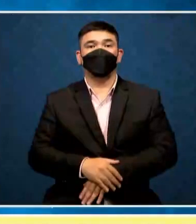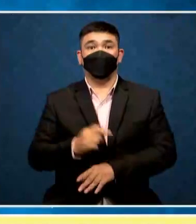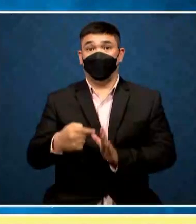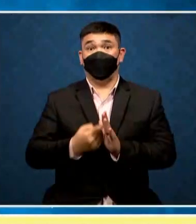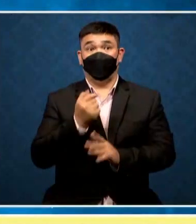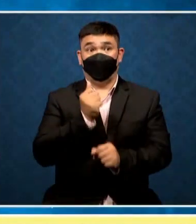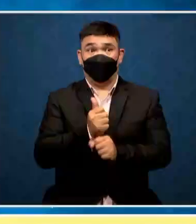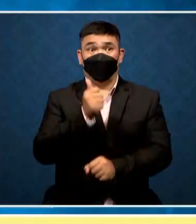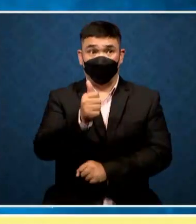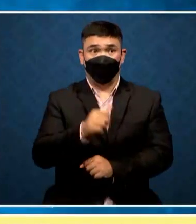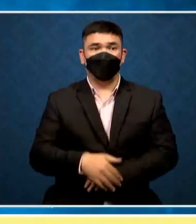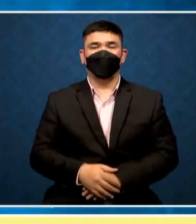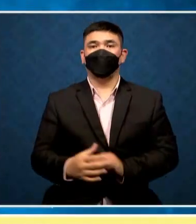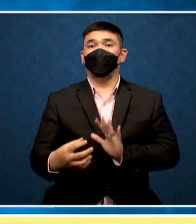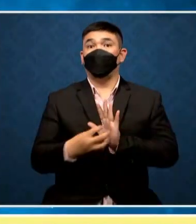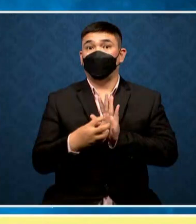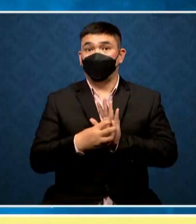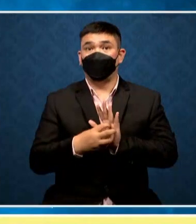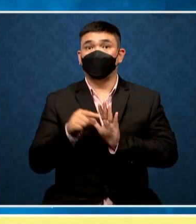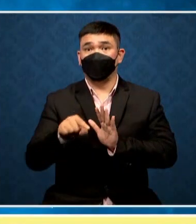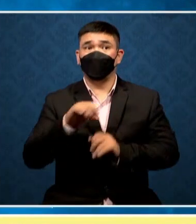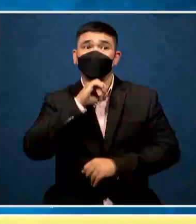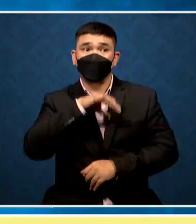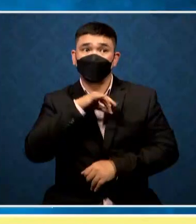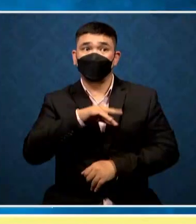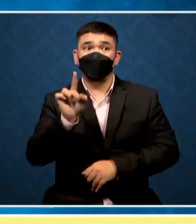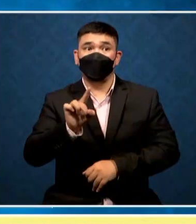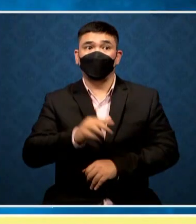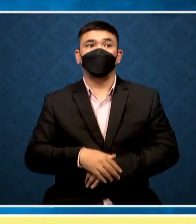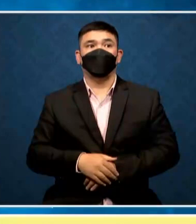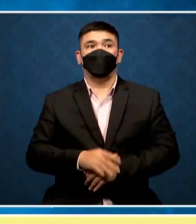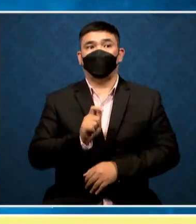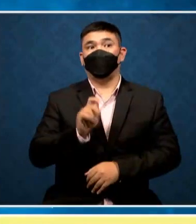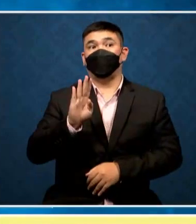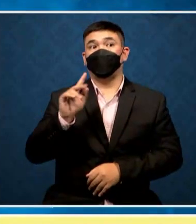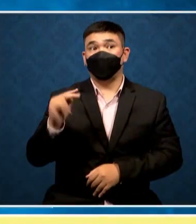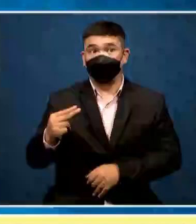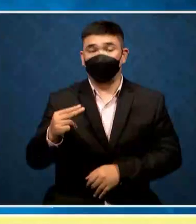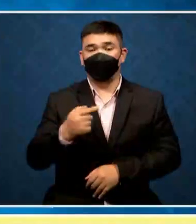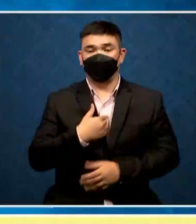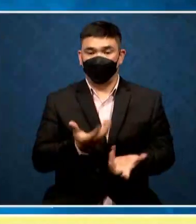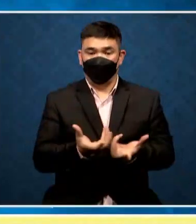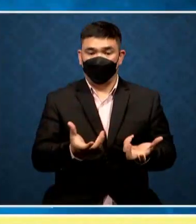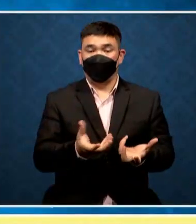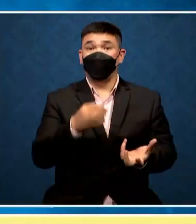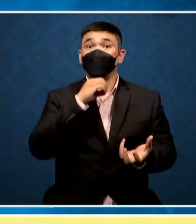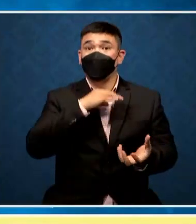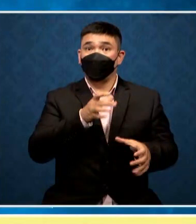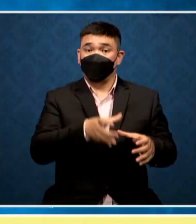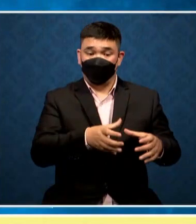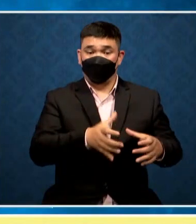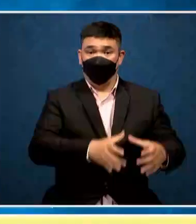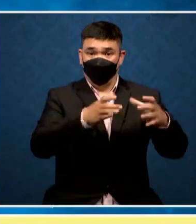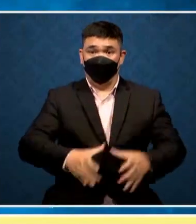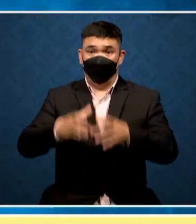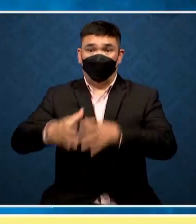างนะครัขยาดไปที่กลางทาง การจดการขยะที่กลางทางโค์กรประครองสุท rafts มีพาชนะลองรับขยะมลฟอย